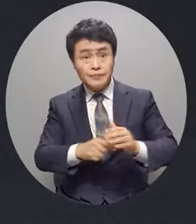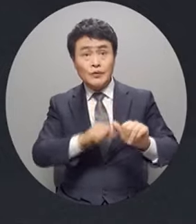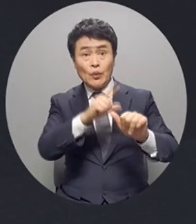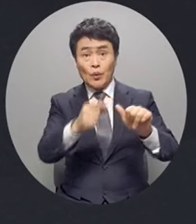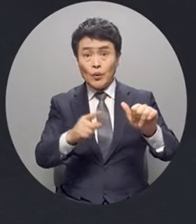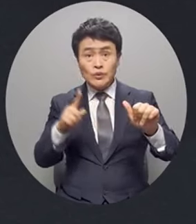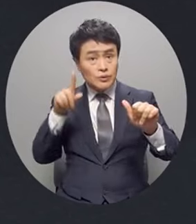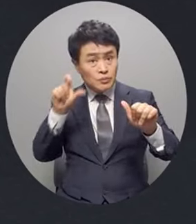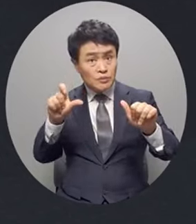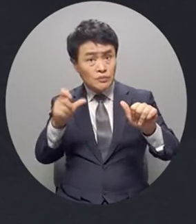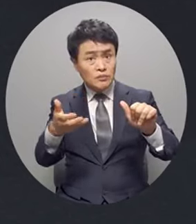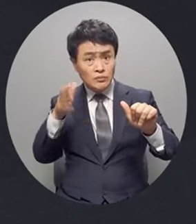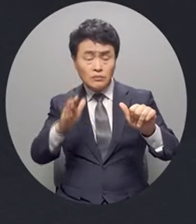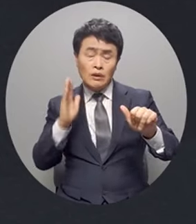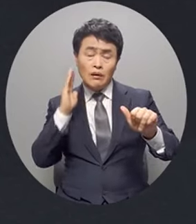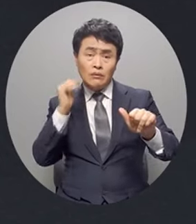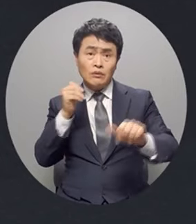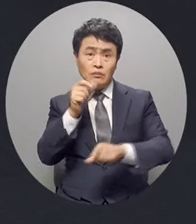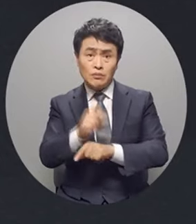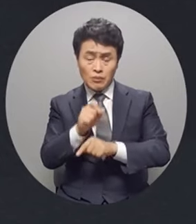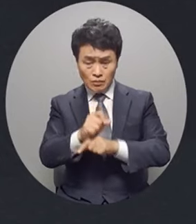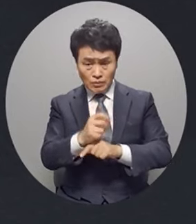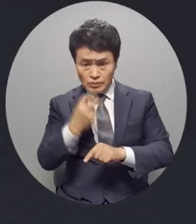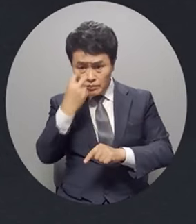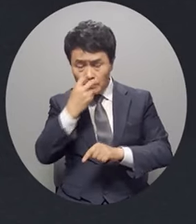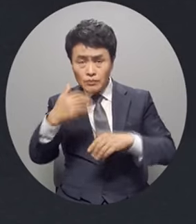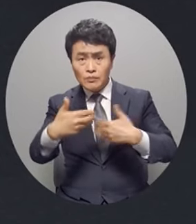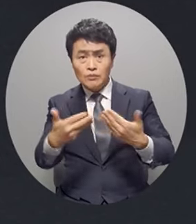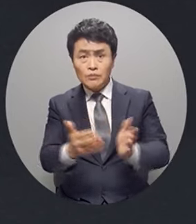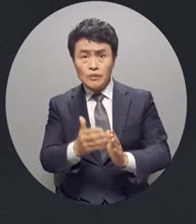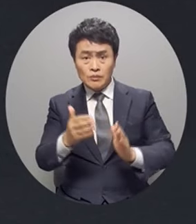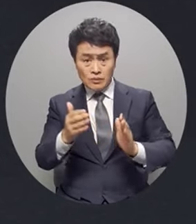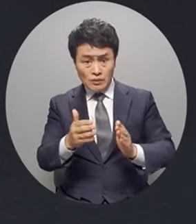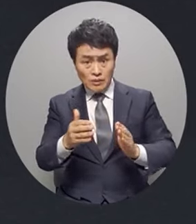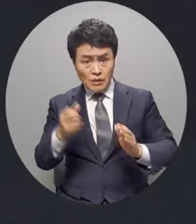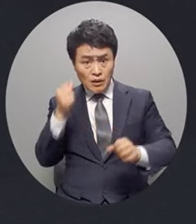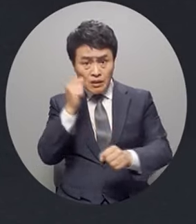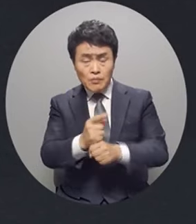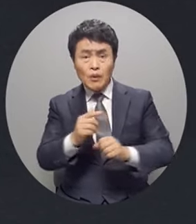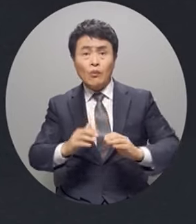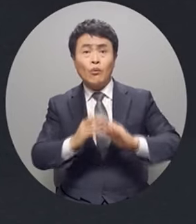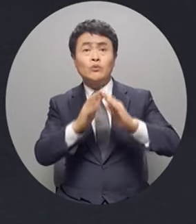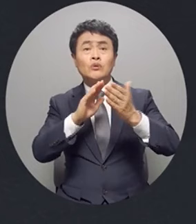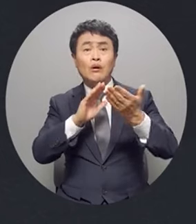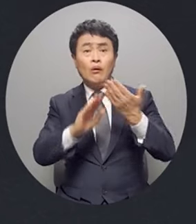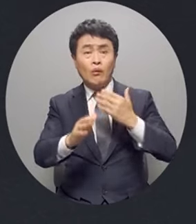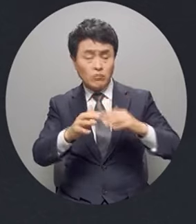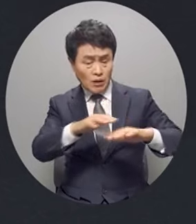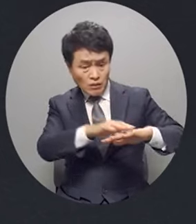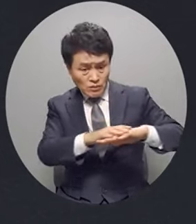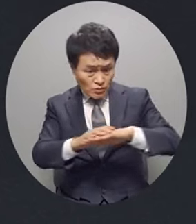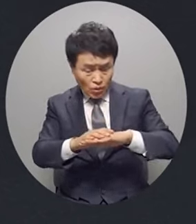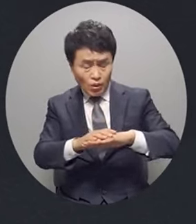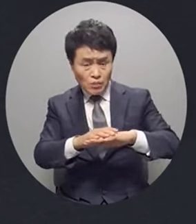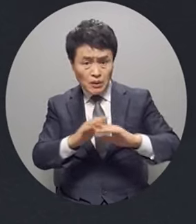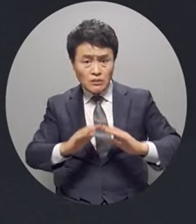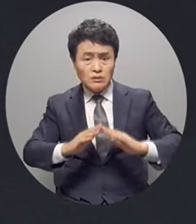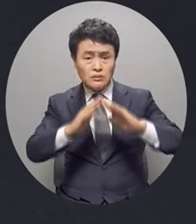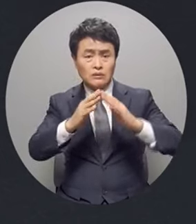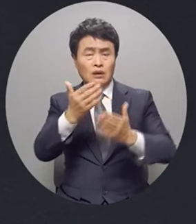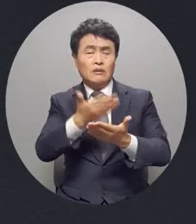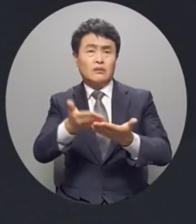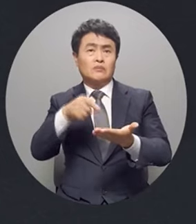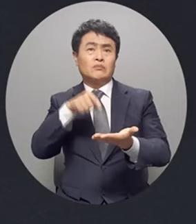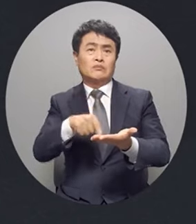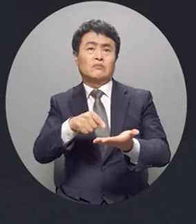15일. 그런데 대통령 비서실 공사 감독자는 공사가 이미 시작된 뒤에야 설계도면에 증축 공간이 그려져 있는 걸